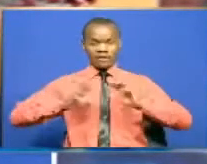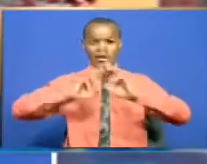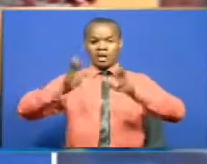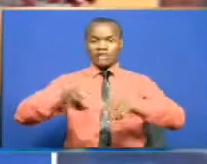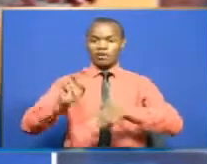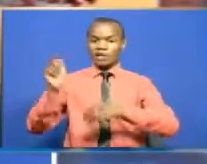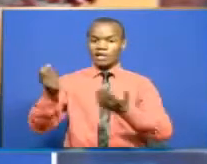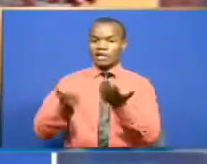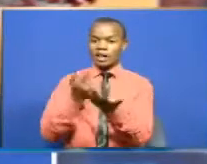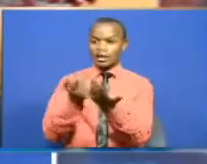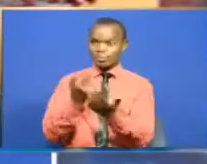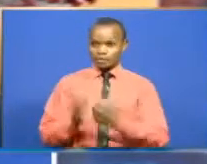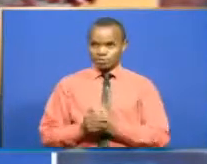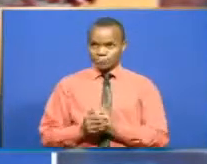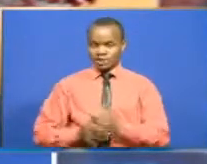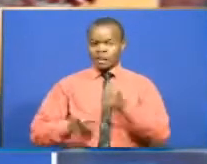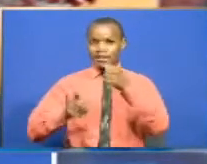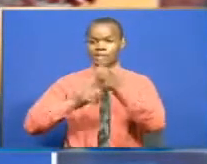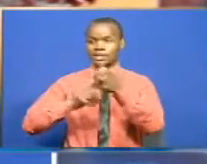ni